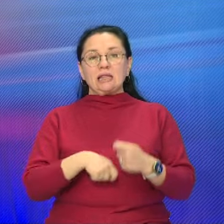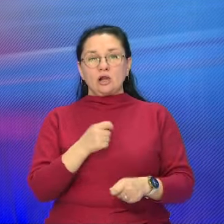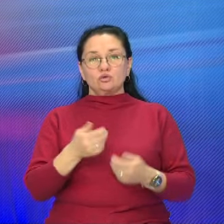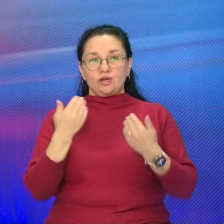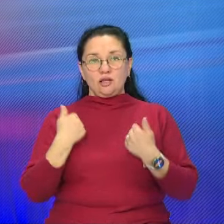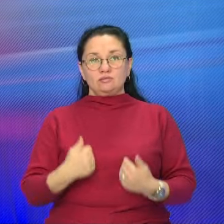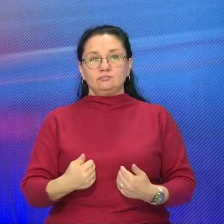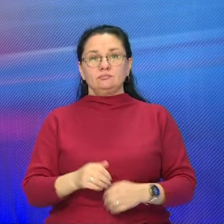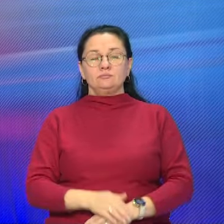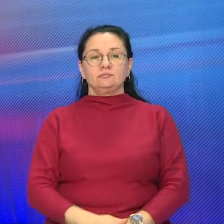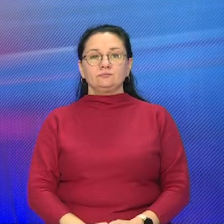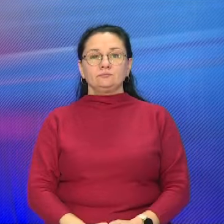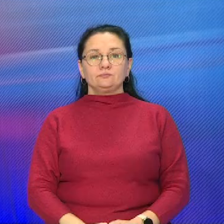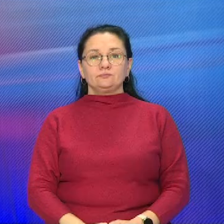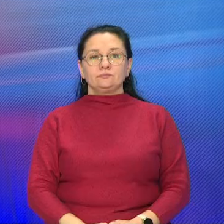когнитивных функций.